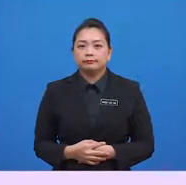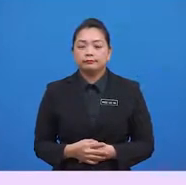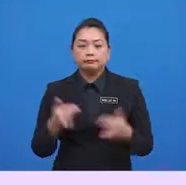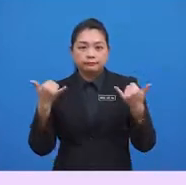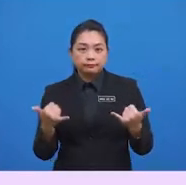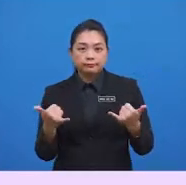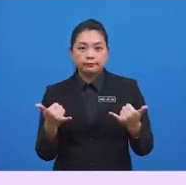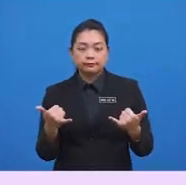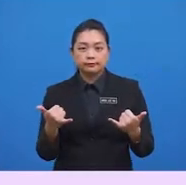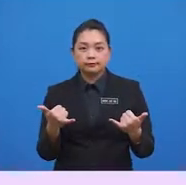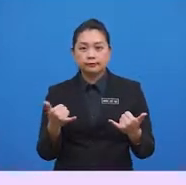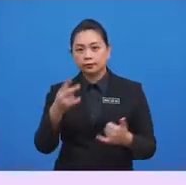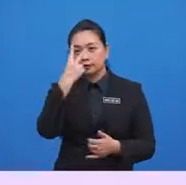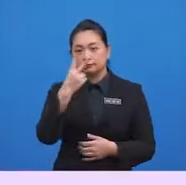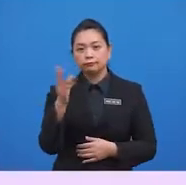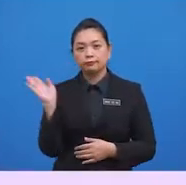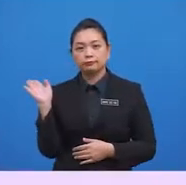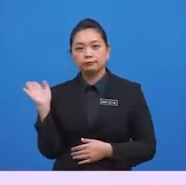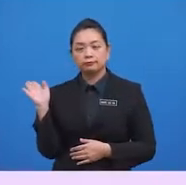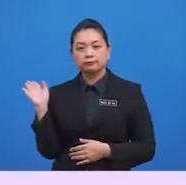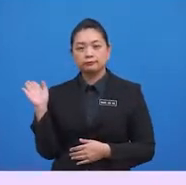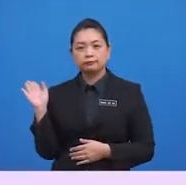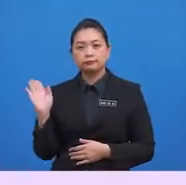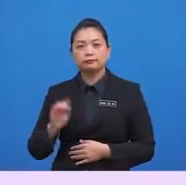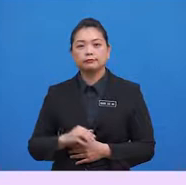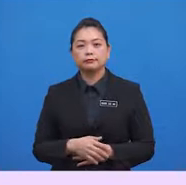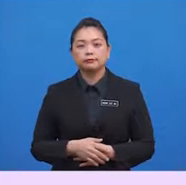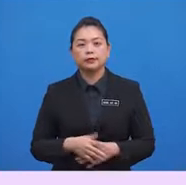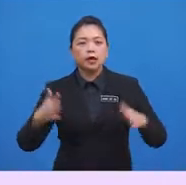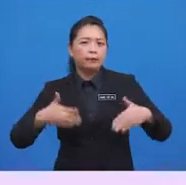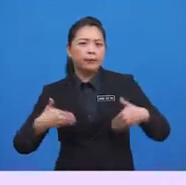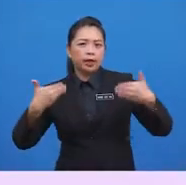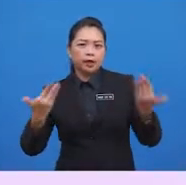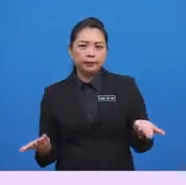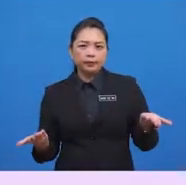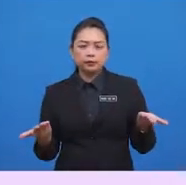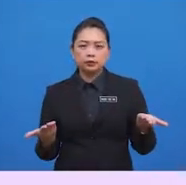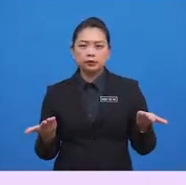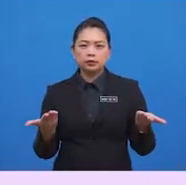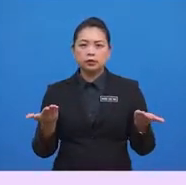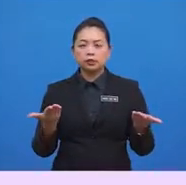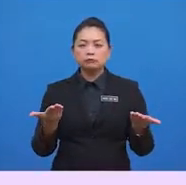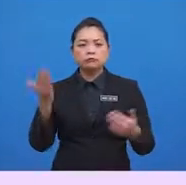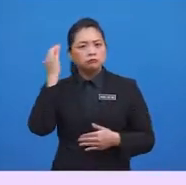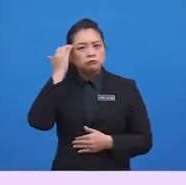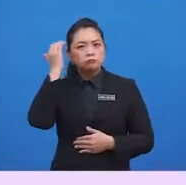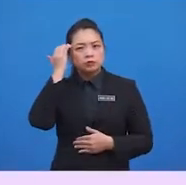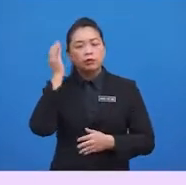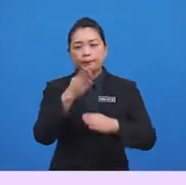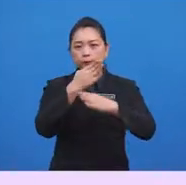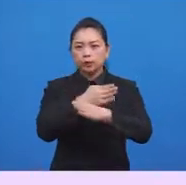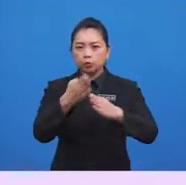Baiklah, kita akan bergerak ke perkara kedua, iaitu bagaimana murid-murid mengenal pasti bentuk